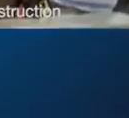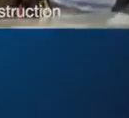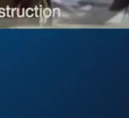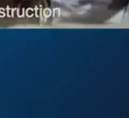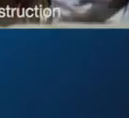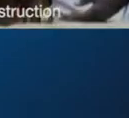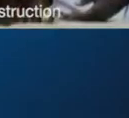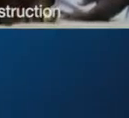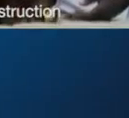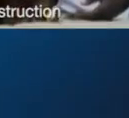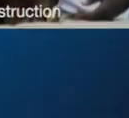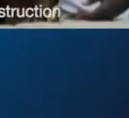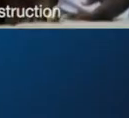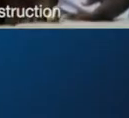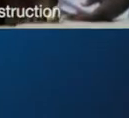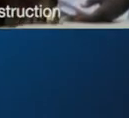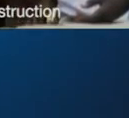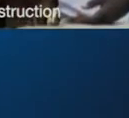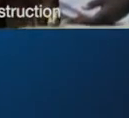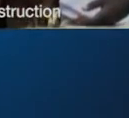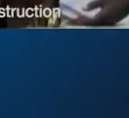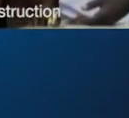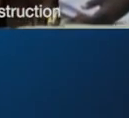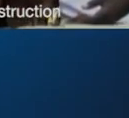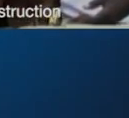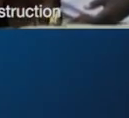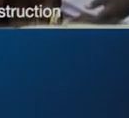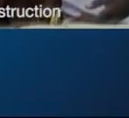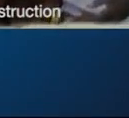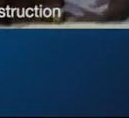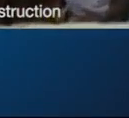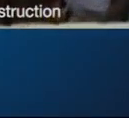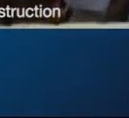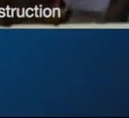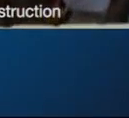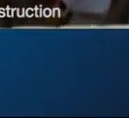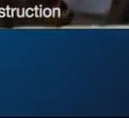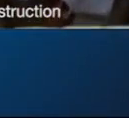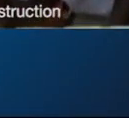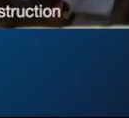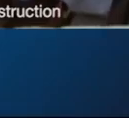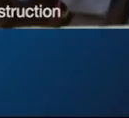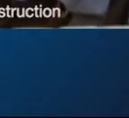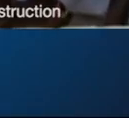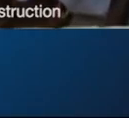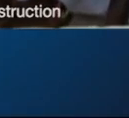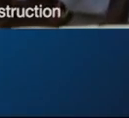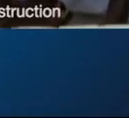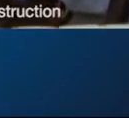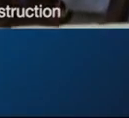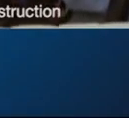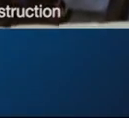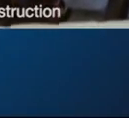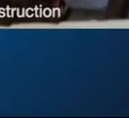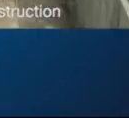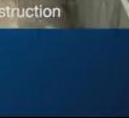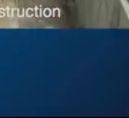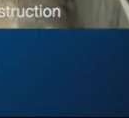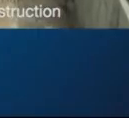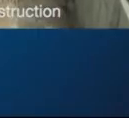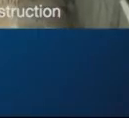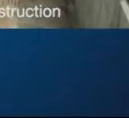Ouverture des chantiers de logements sociaux à Adzopé et à Agboville. La construction de 437 villas a été lancée. Cette opération